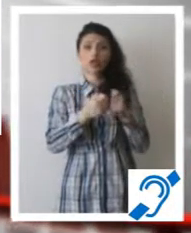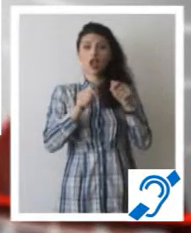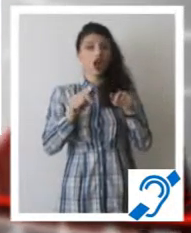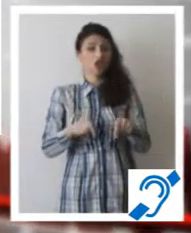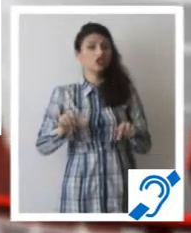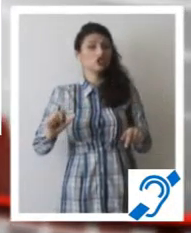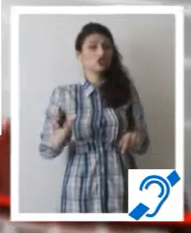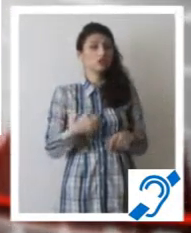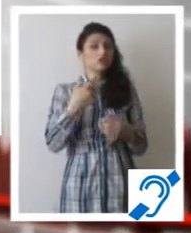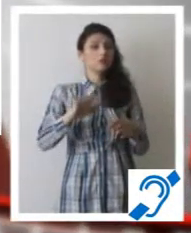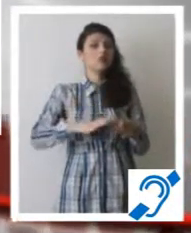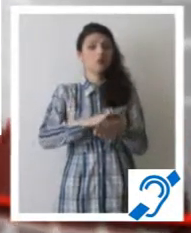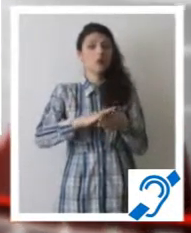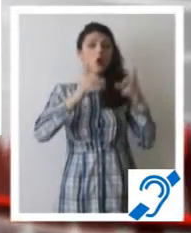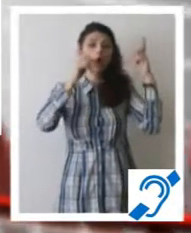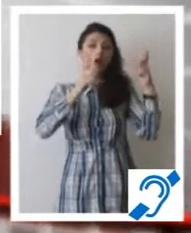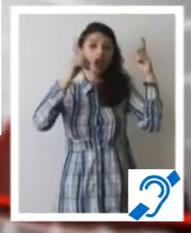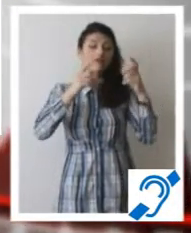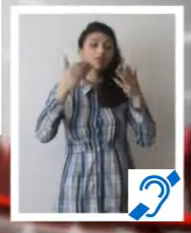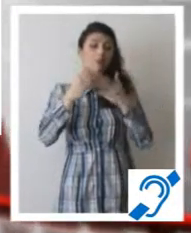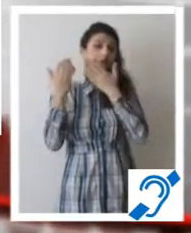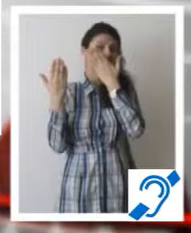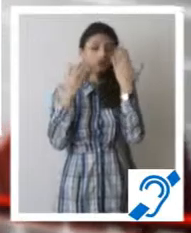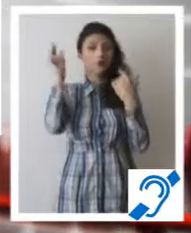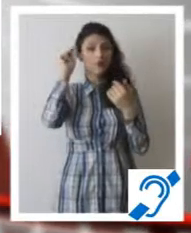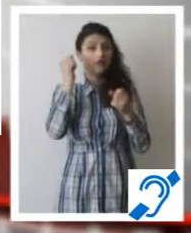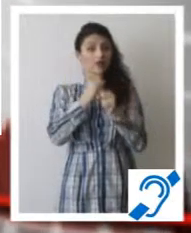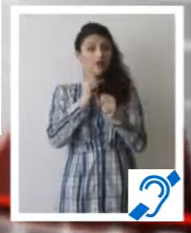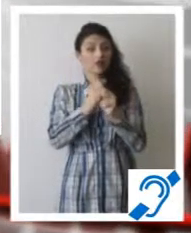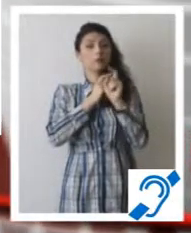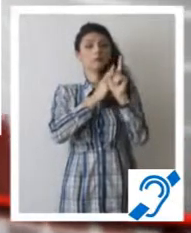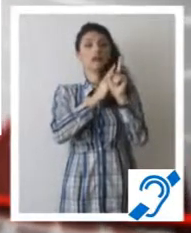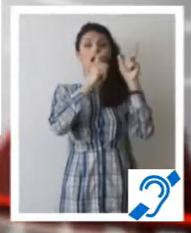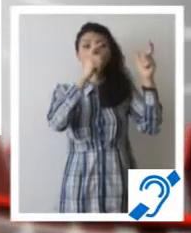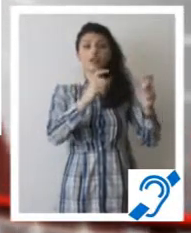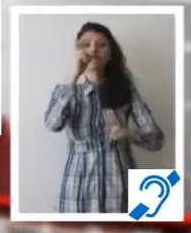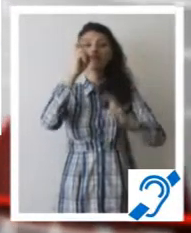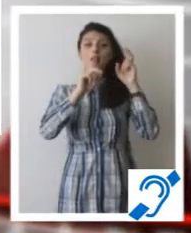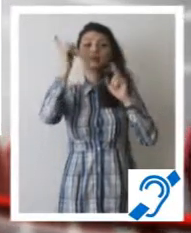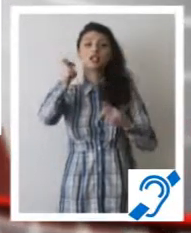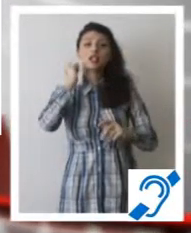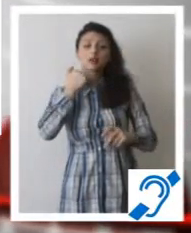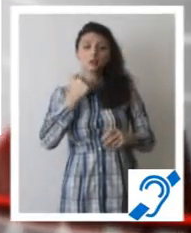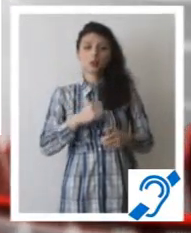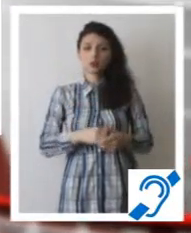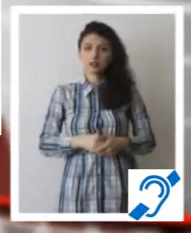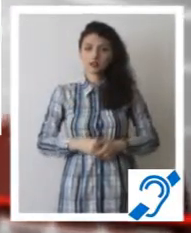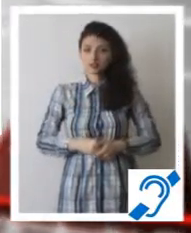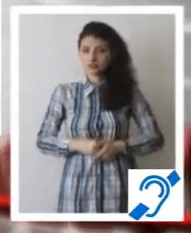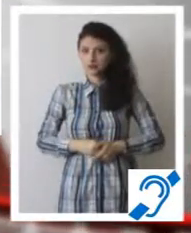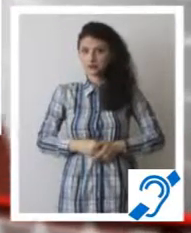aici. Începând din toamnă, o clasă de la învățământul profesional își va desfășura practica în incinta fabricii de la Câmpul Lung.